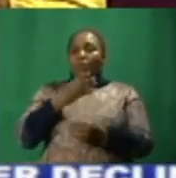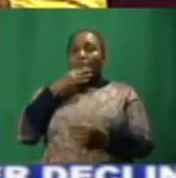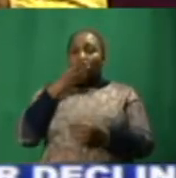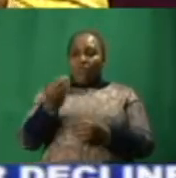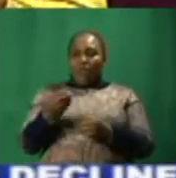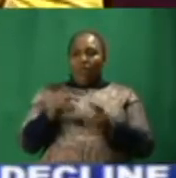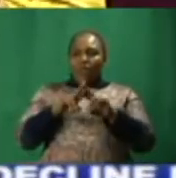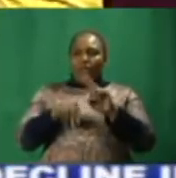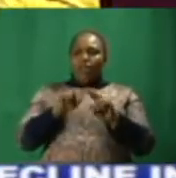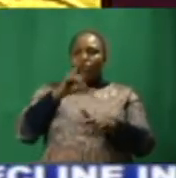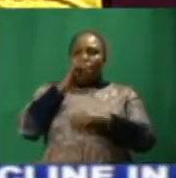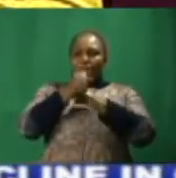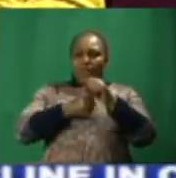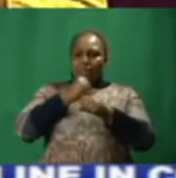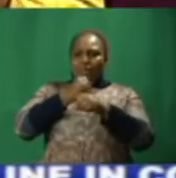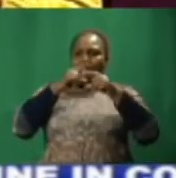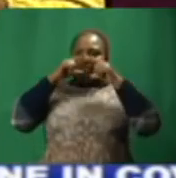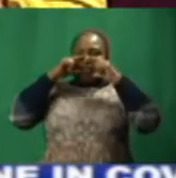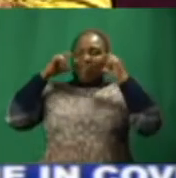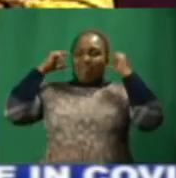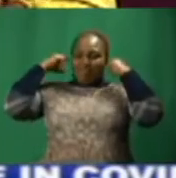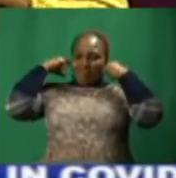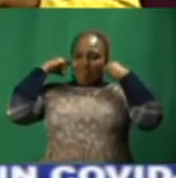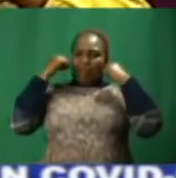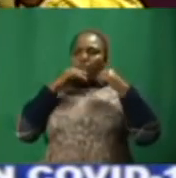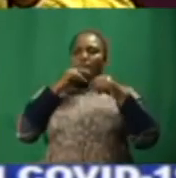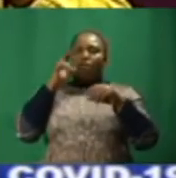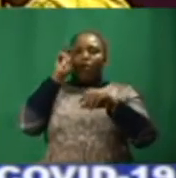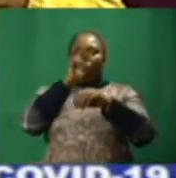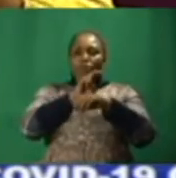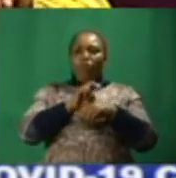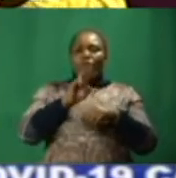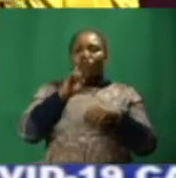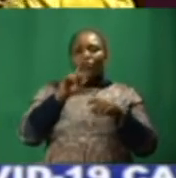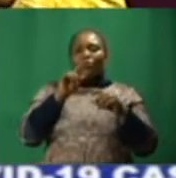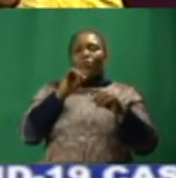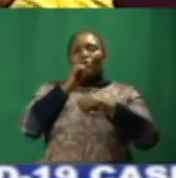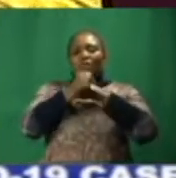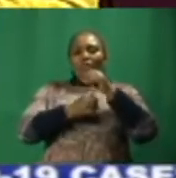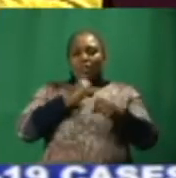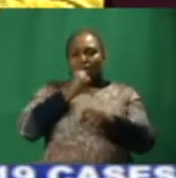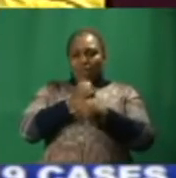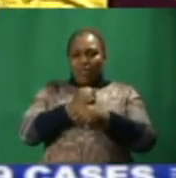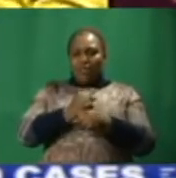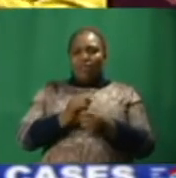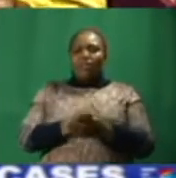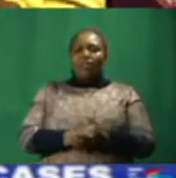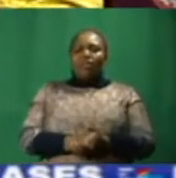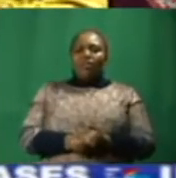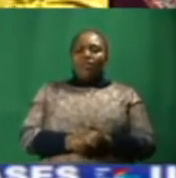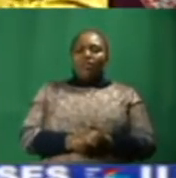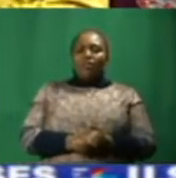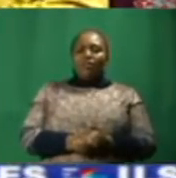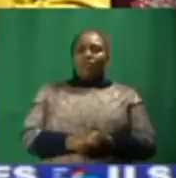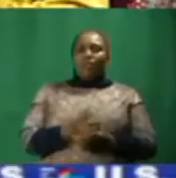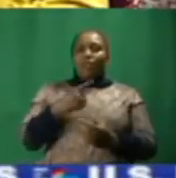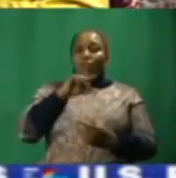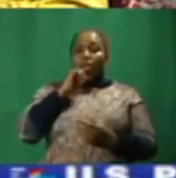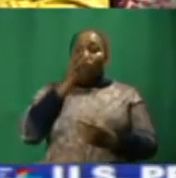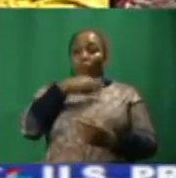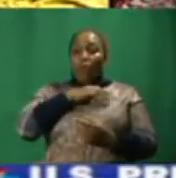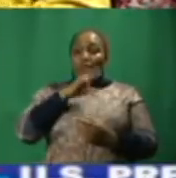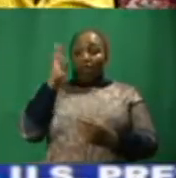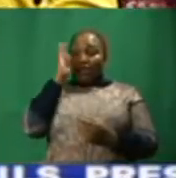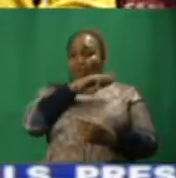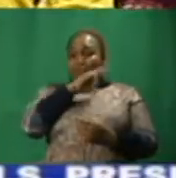longephansi kweminyaka lemibili imask asimfaki sifaka ke labangetulu maybe kwale mithafu kuya kulengetulu uyayifaka ke yena imask but siyanakisisa kakhulu